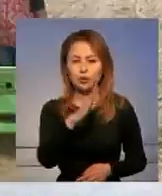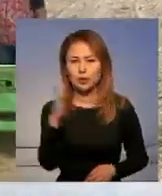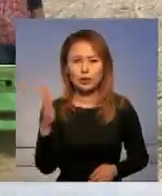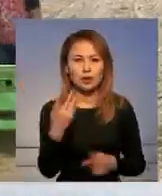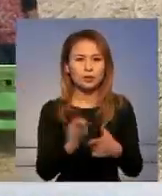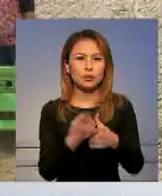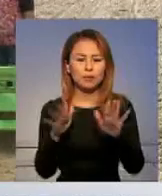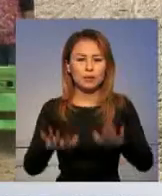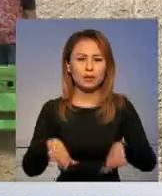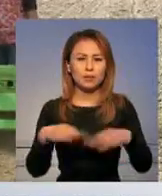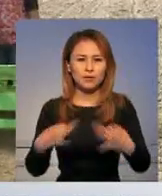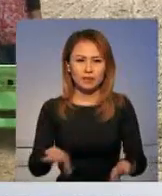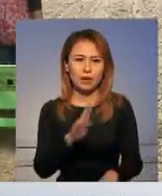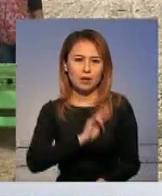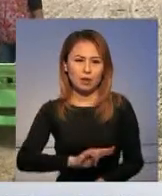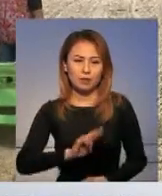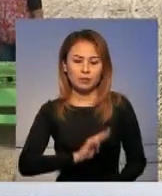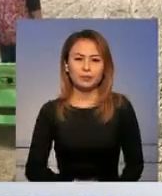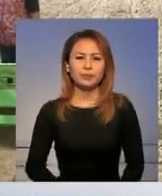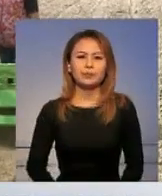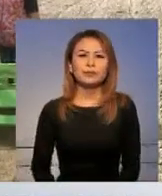жұмыс орны құрылған болатын.